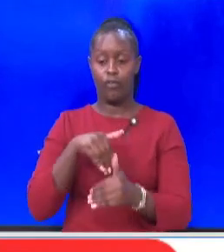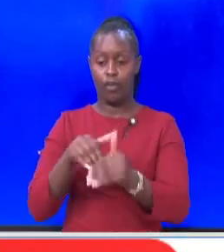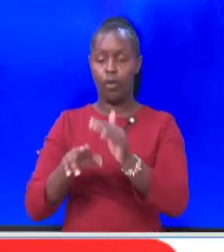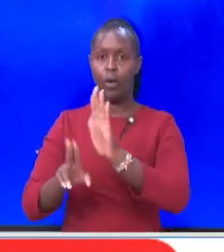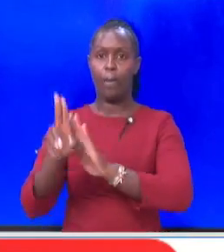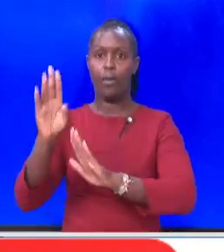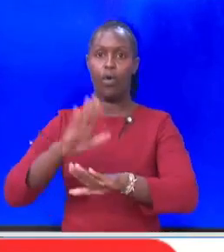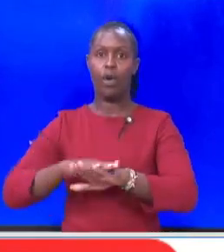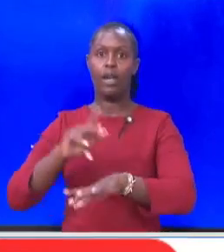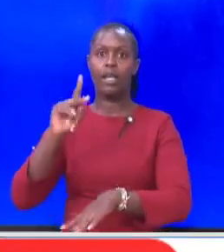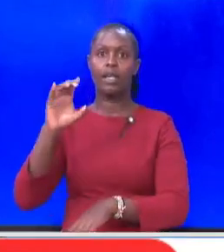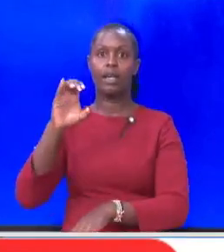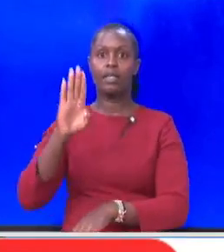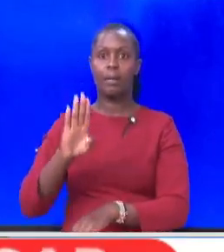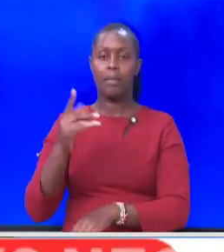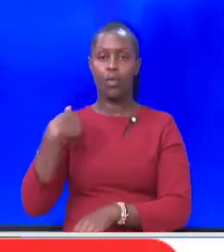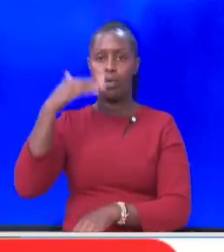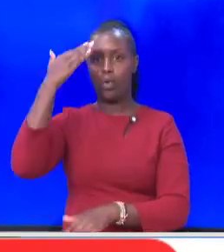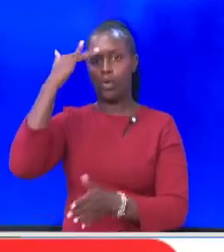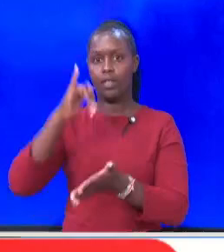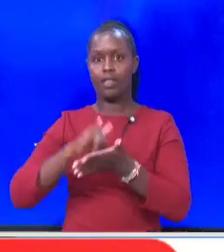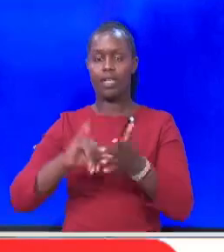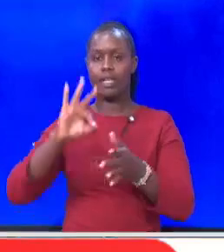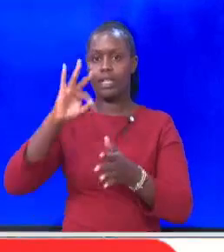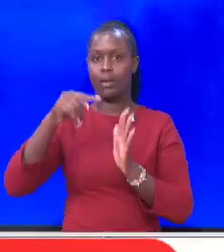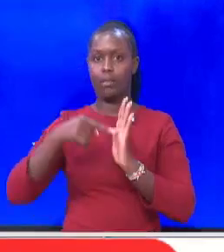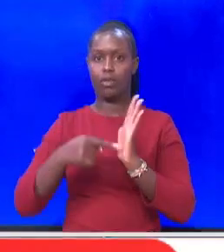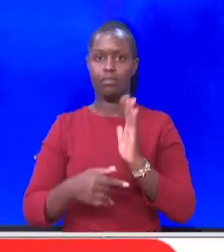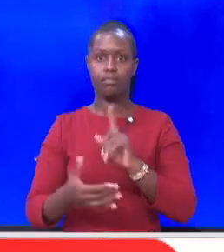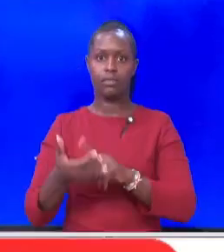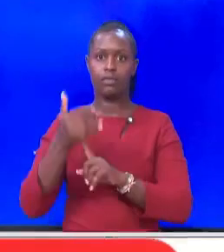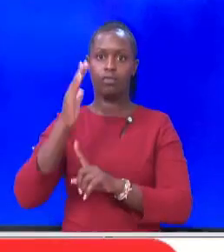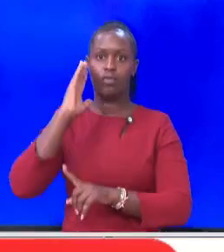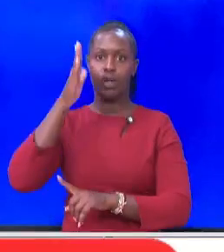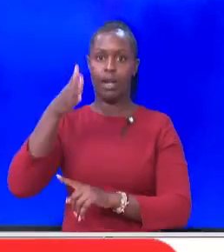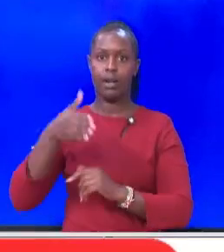nyumbani ya KCB, na najua tutatoa alama 3 kwa hiyo game. Now in the next few